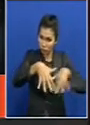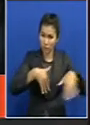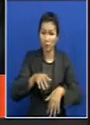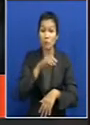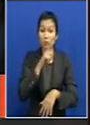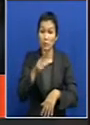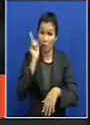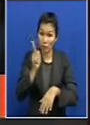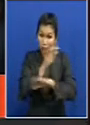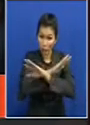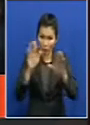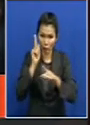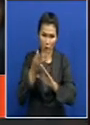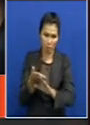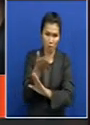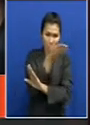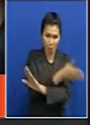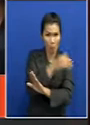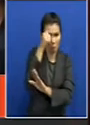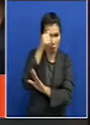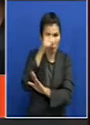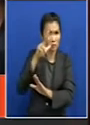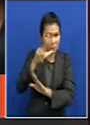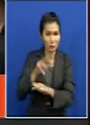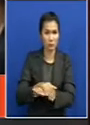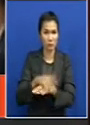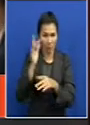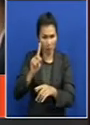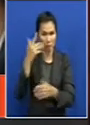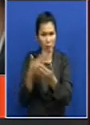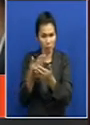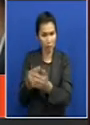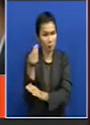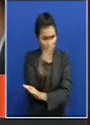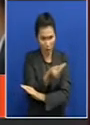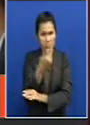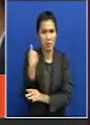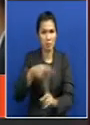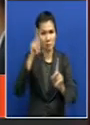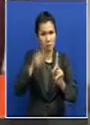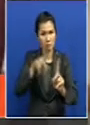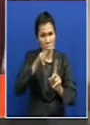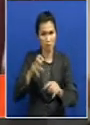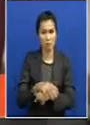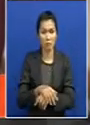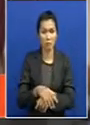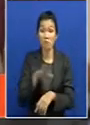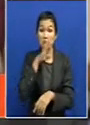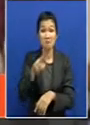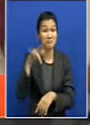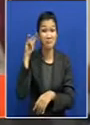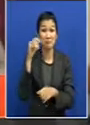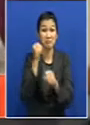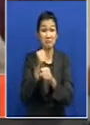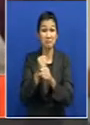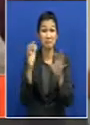จะยกเลิกเที่ยวบินยังไงต้องแจ้งล่วงหน้า3วันและต้องชดเชยด้วยนะฮะ 1,200 บาทครับ โดยหากสายการบินไม่ดำเนินการ